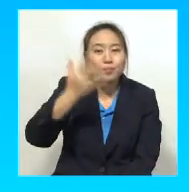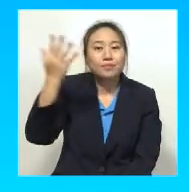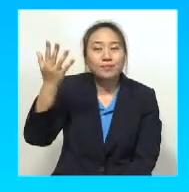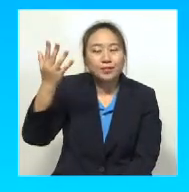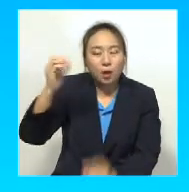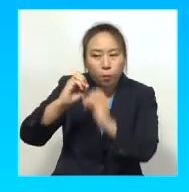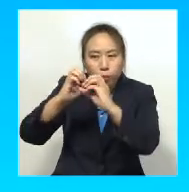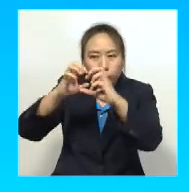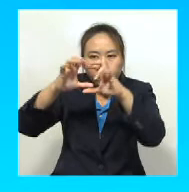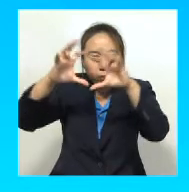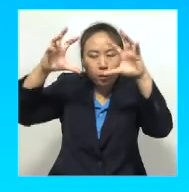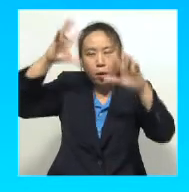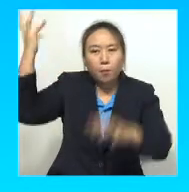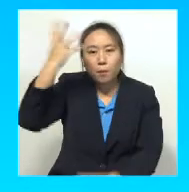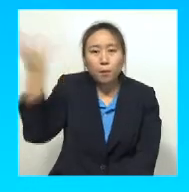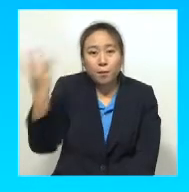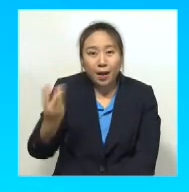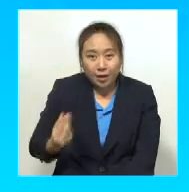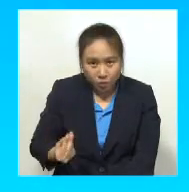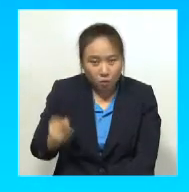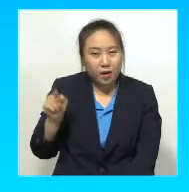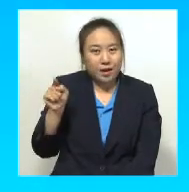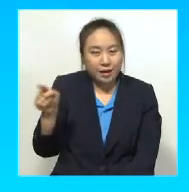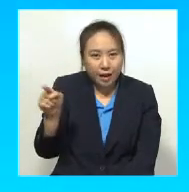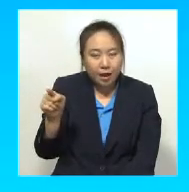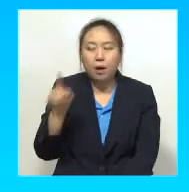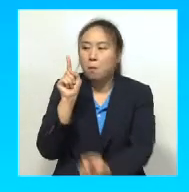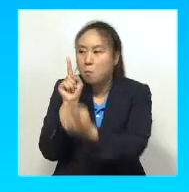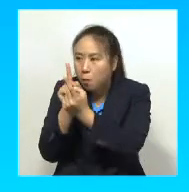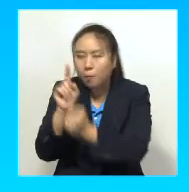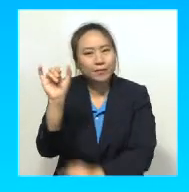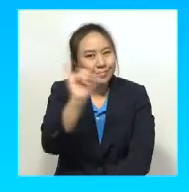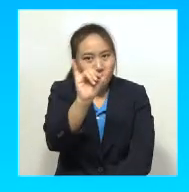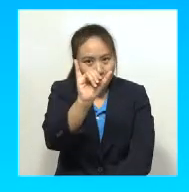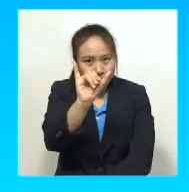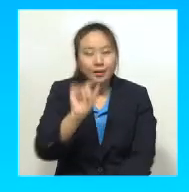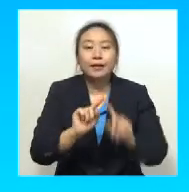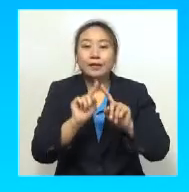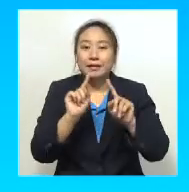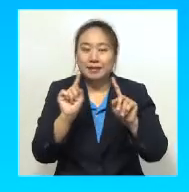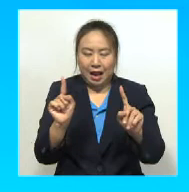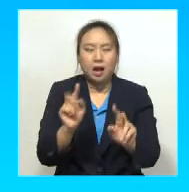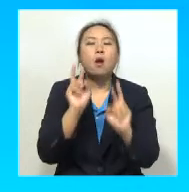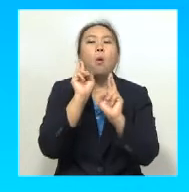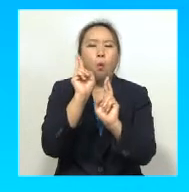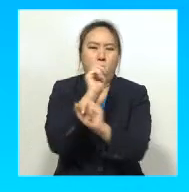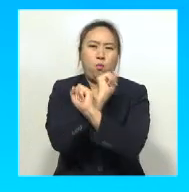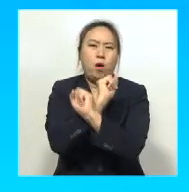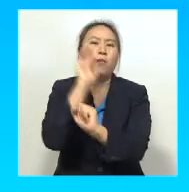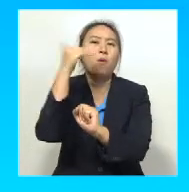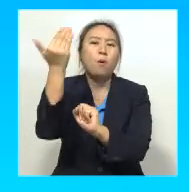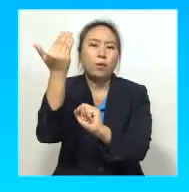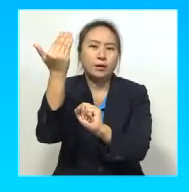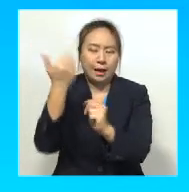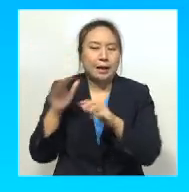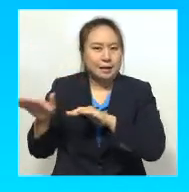ก่อตัวให้เป็นพายุdepression หรือพายุไต้ฝุ่นแต่อย่างใดนะครับแต่ว่าเพื่อความไม่ประมาทนะครับเ